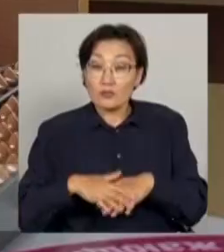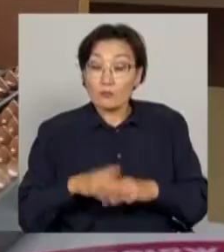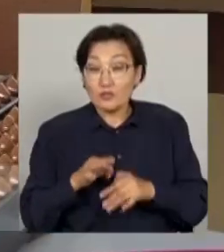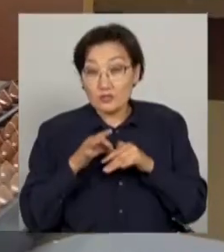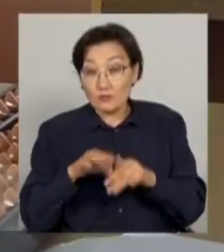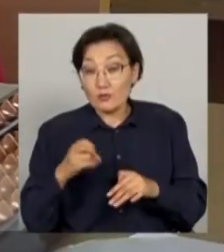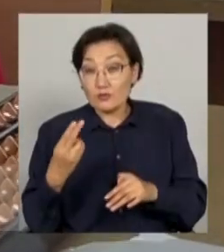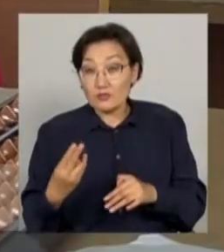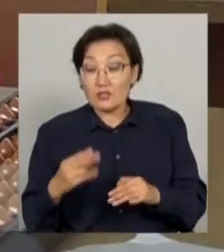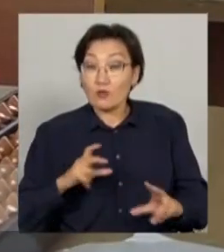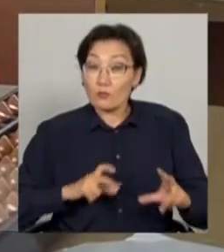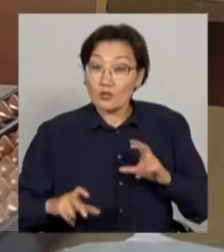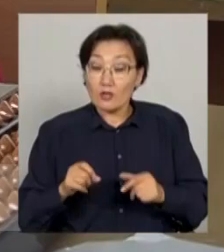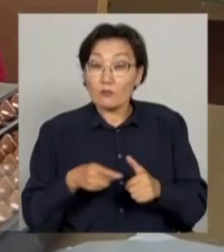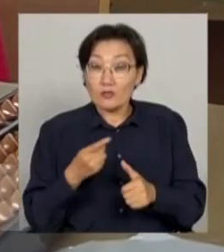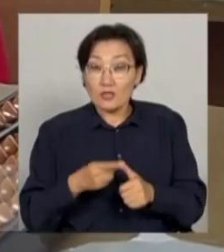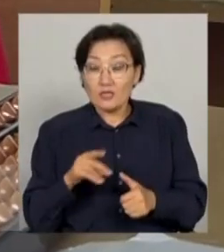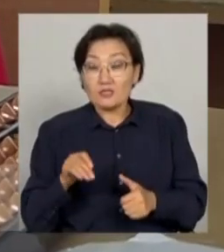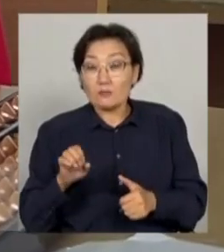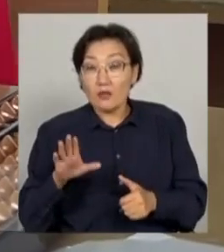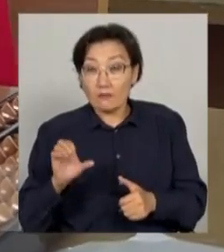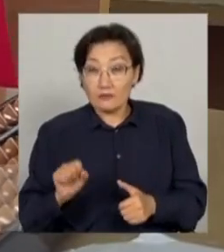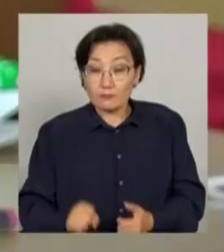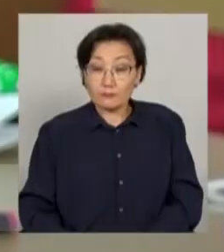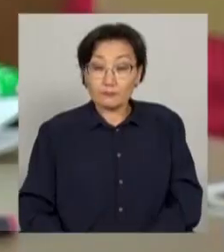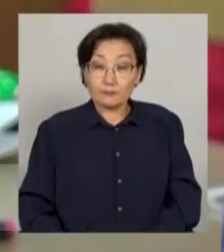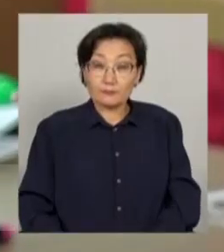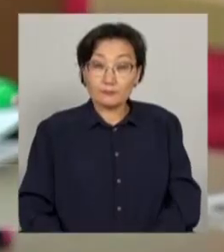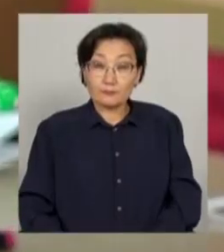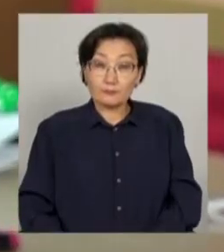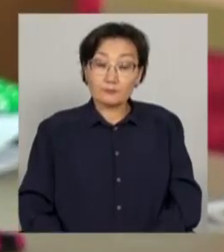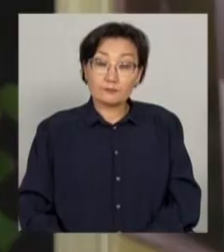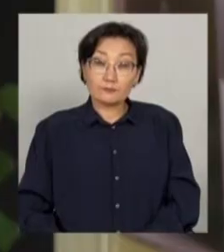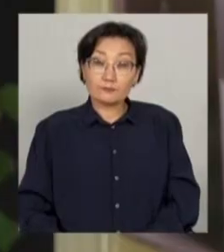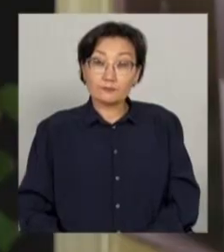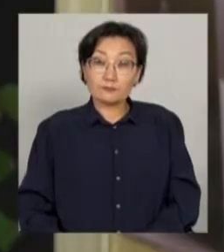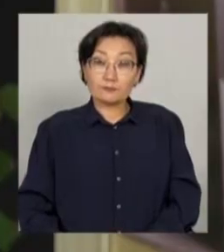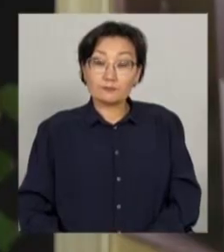провели в Национальном университете имени Каныша Сатпаева.